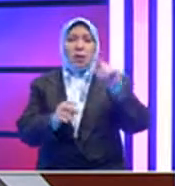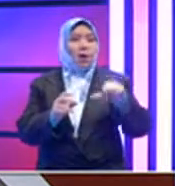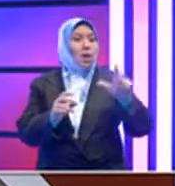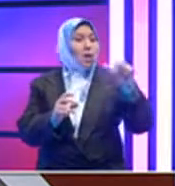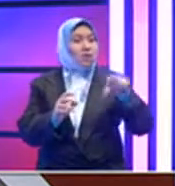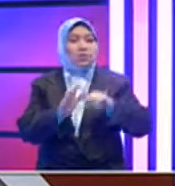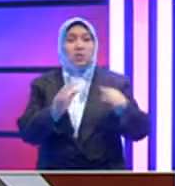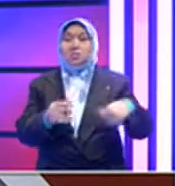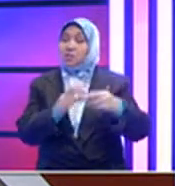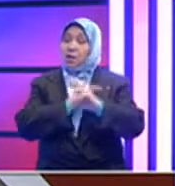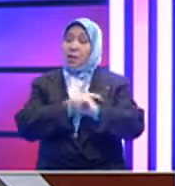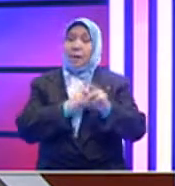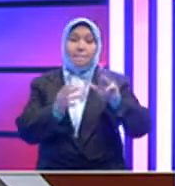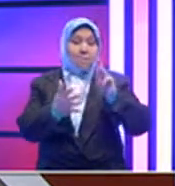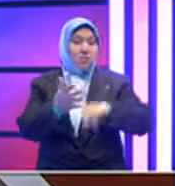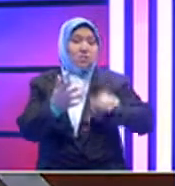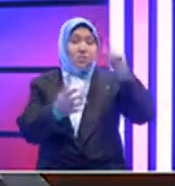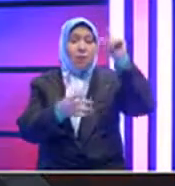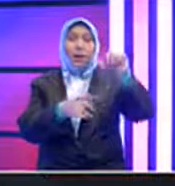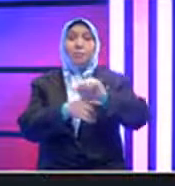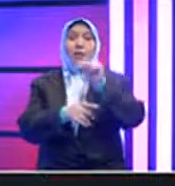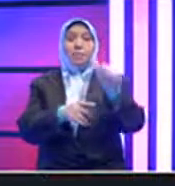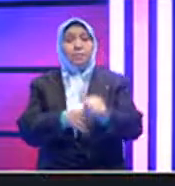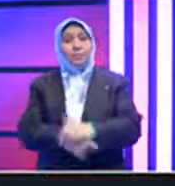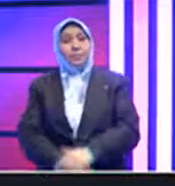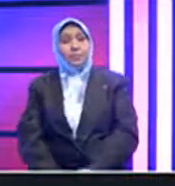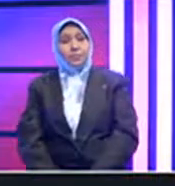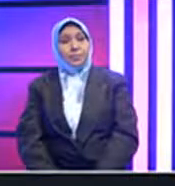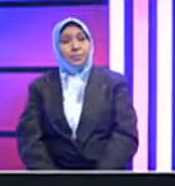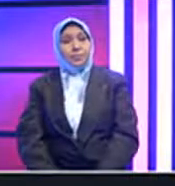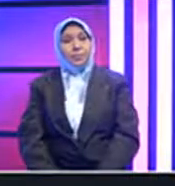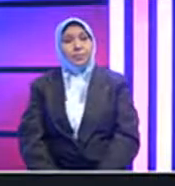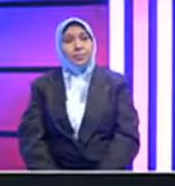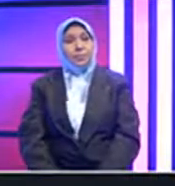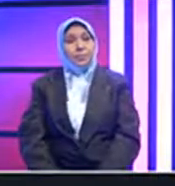al-khair rantai baju paha manusia alam On The Spot